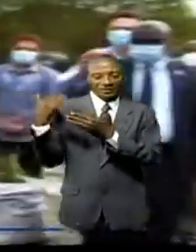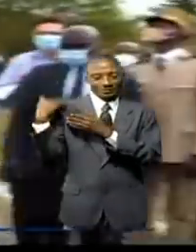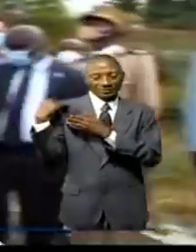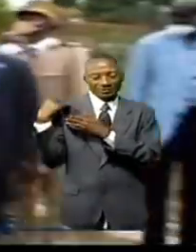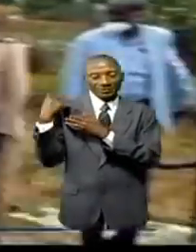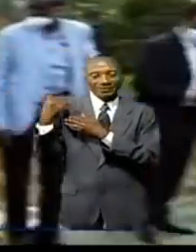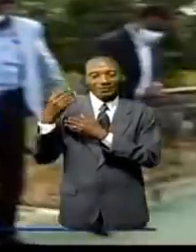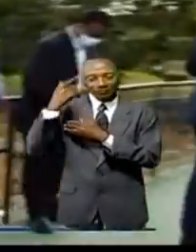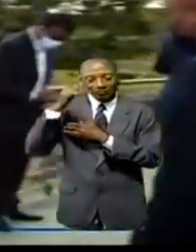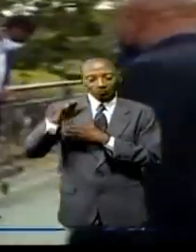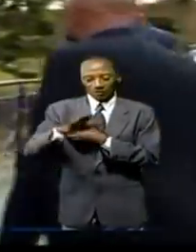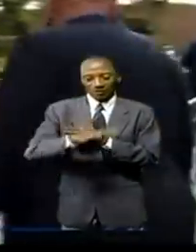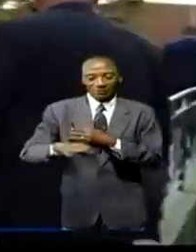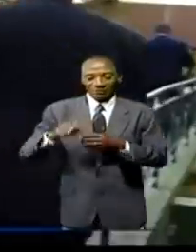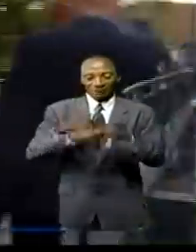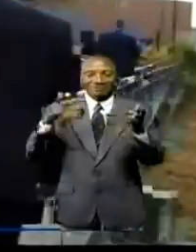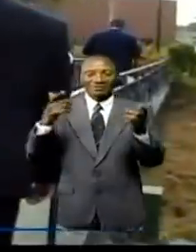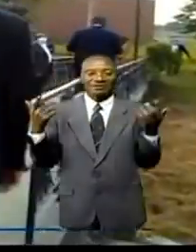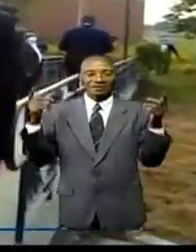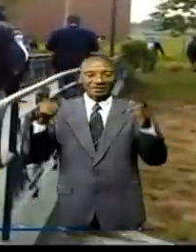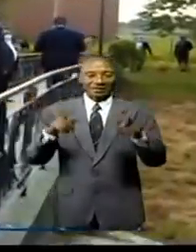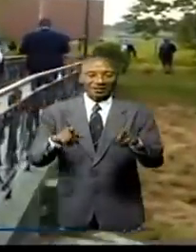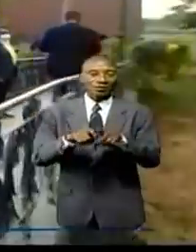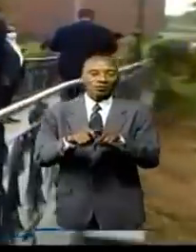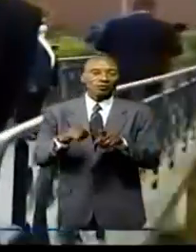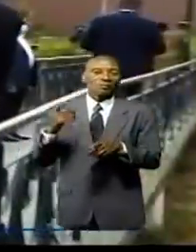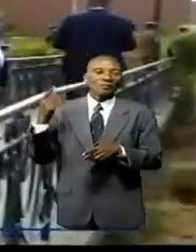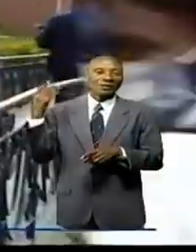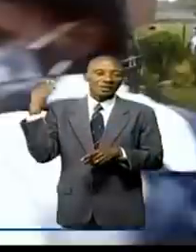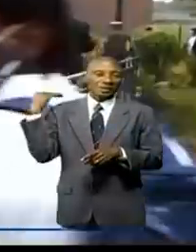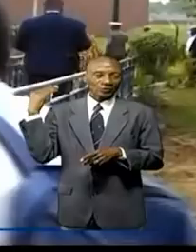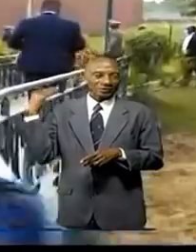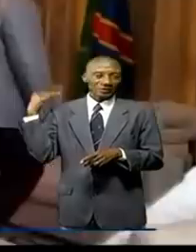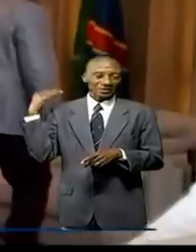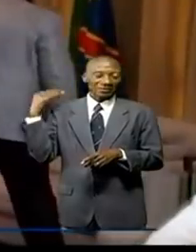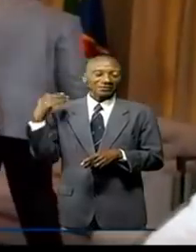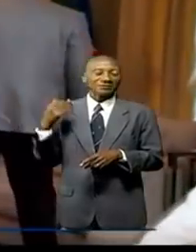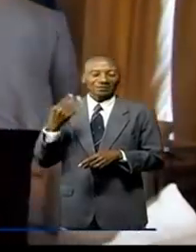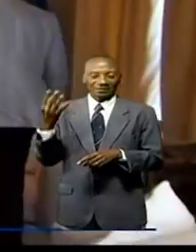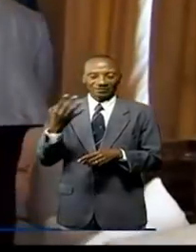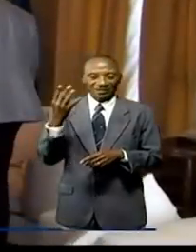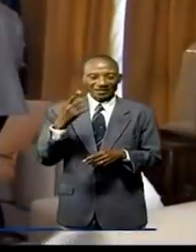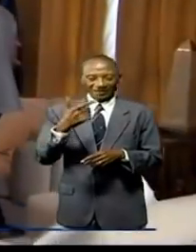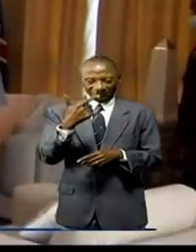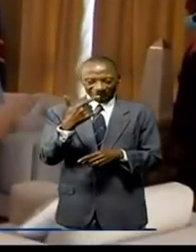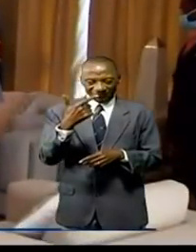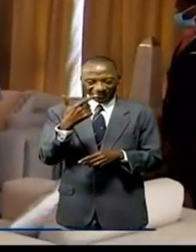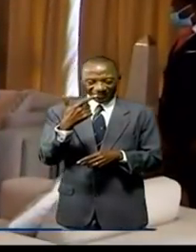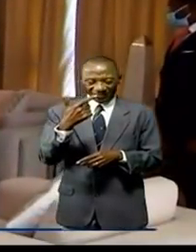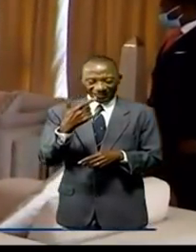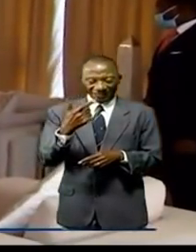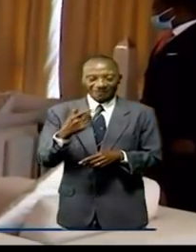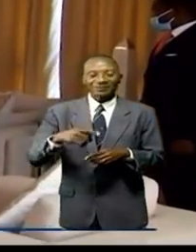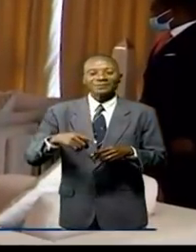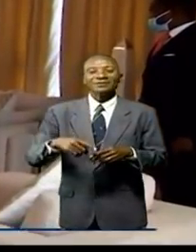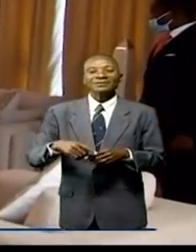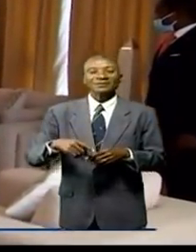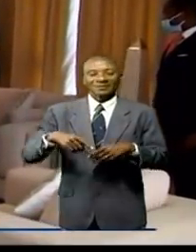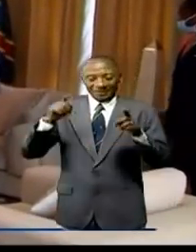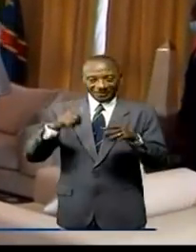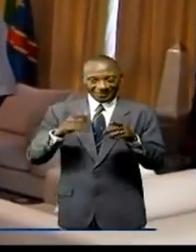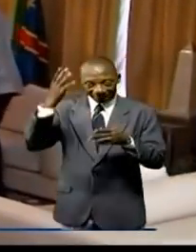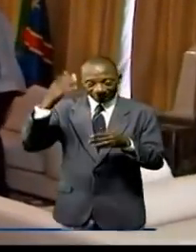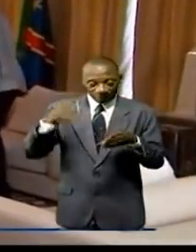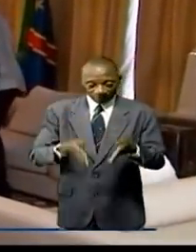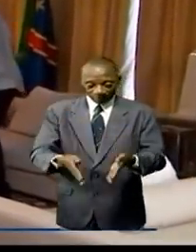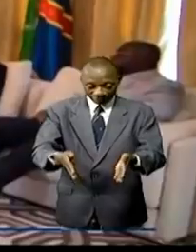CIRGL, des assises annoncées pour le 24 février 2022 à Kinshasa. Au sujet des perturbations